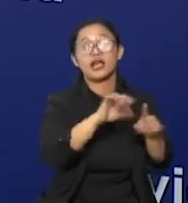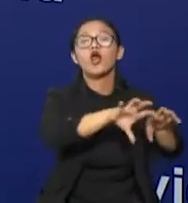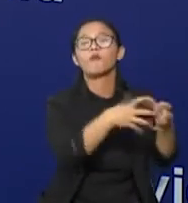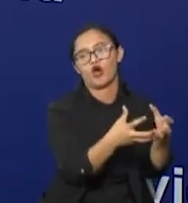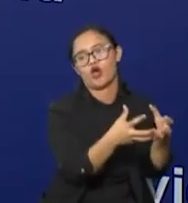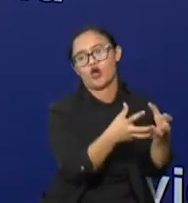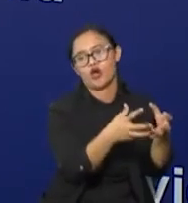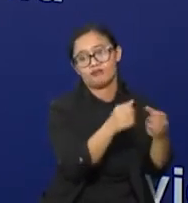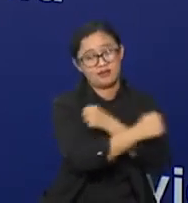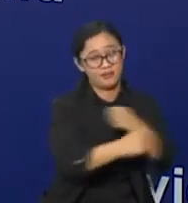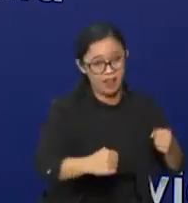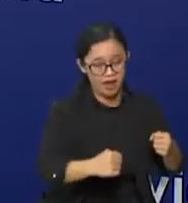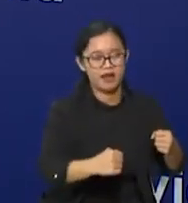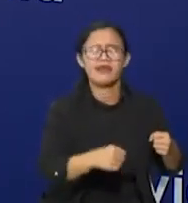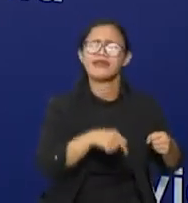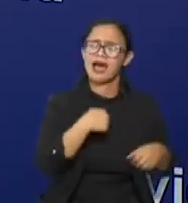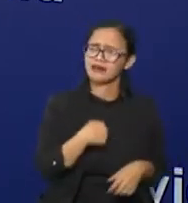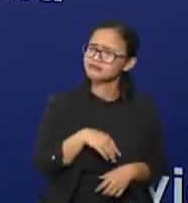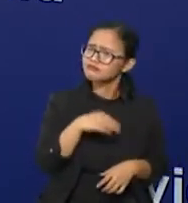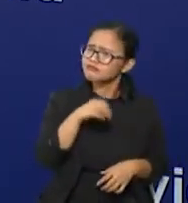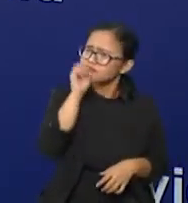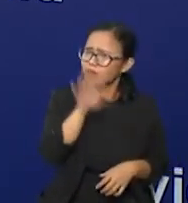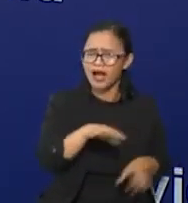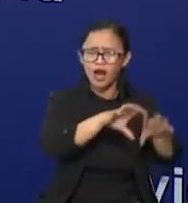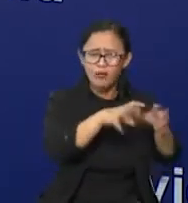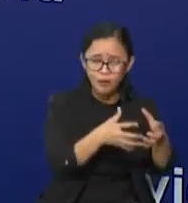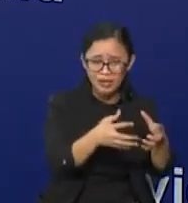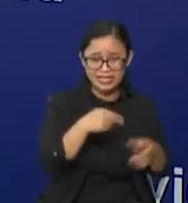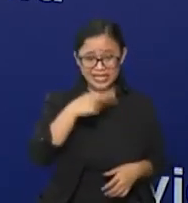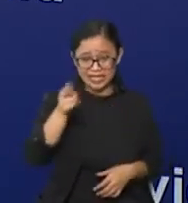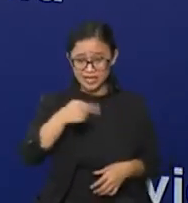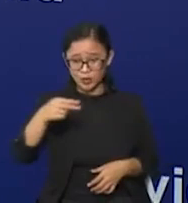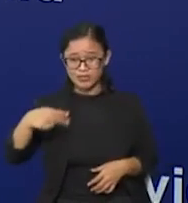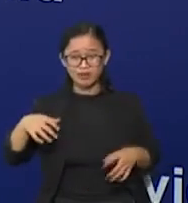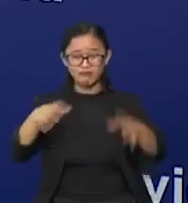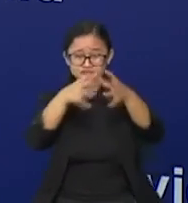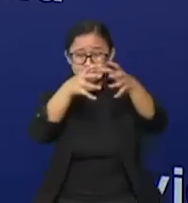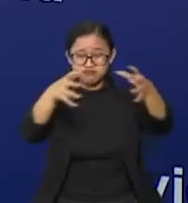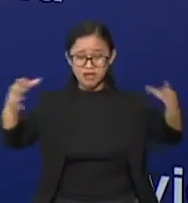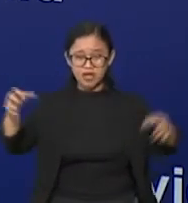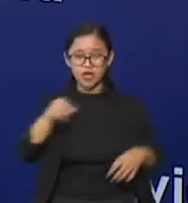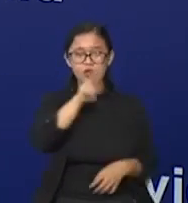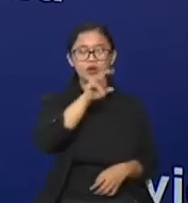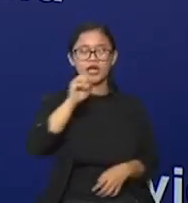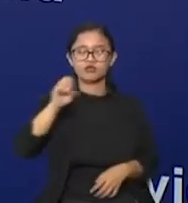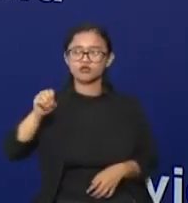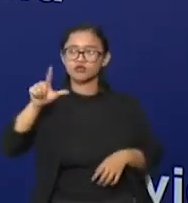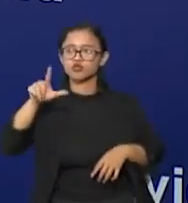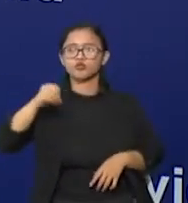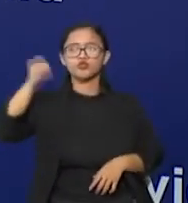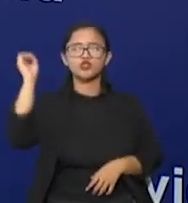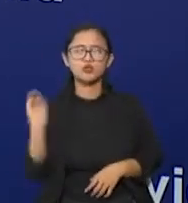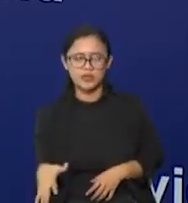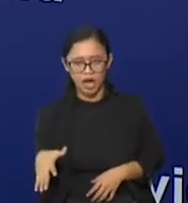Nah sekarang kalau kita bicara kelompok Indonesia ini kan kelompoknya besar 270000000 kelompok